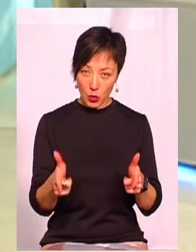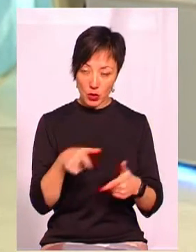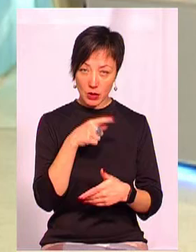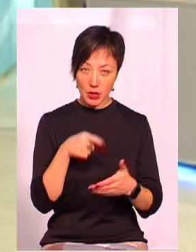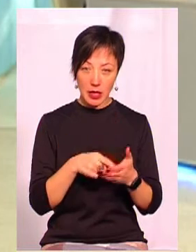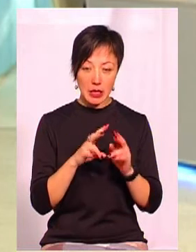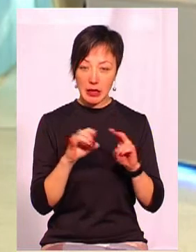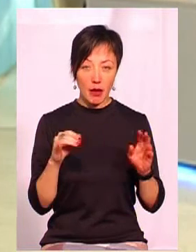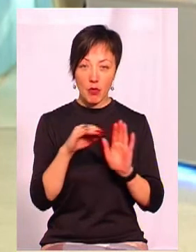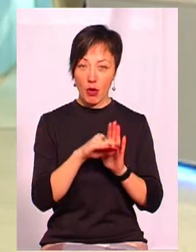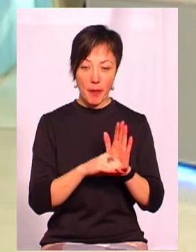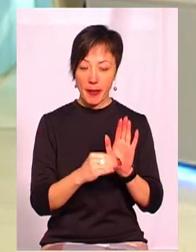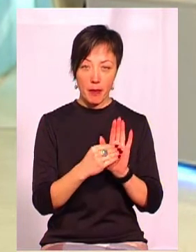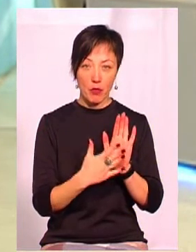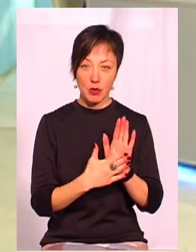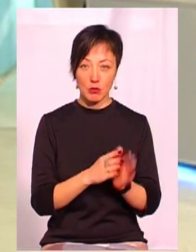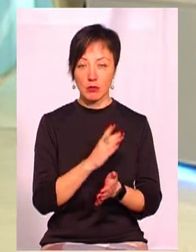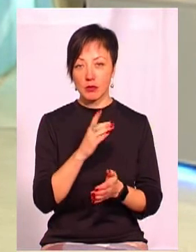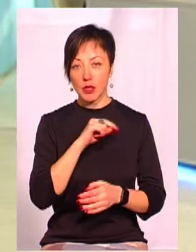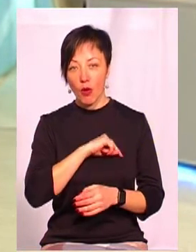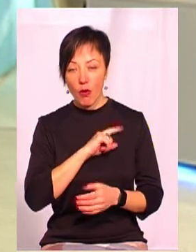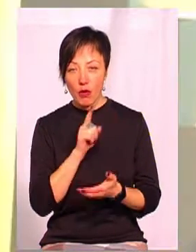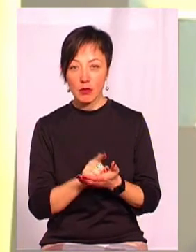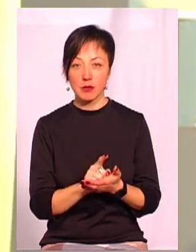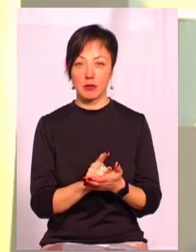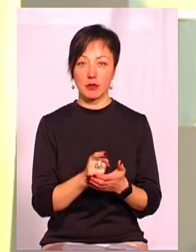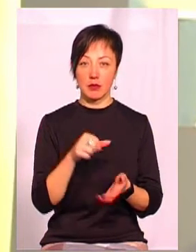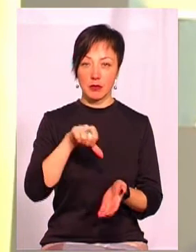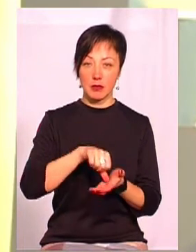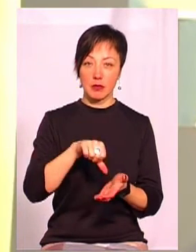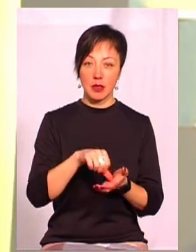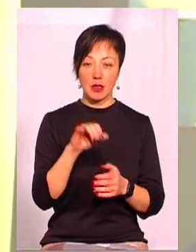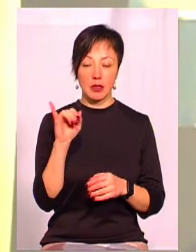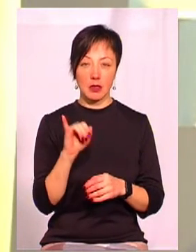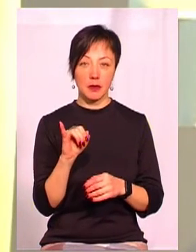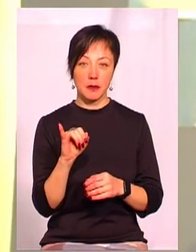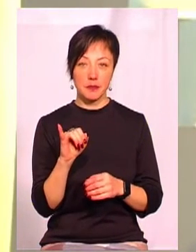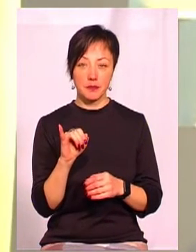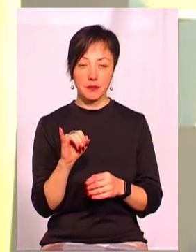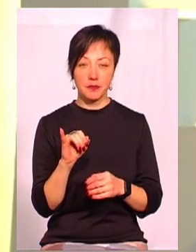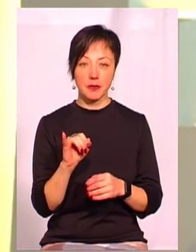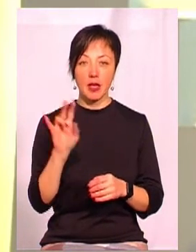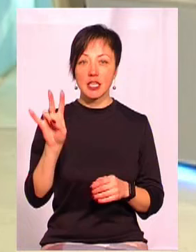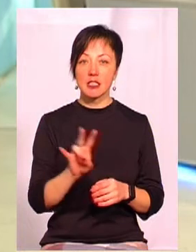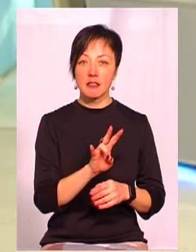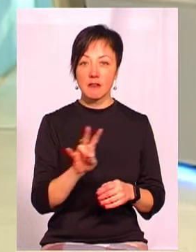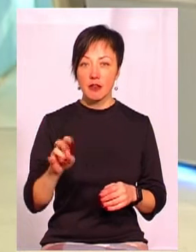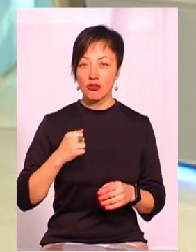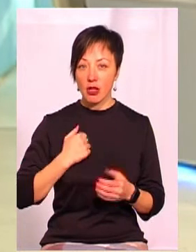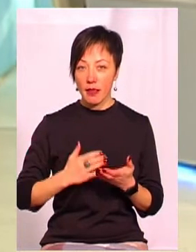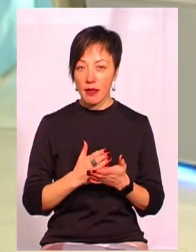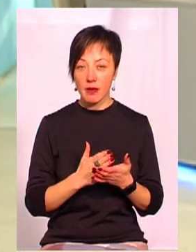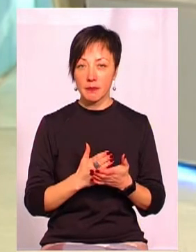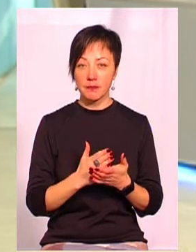згоди? Ніде в програмах не прописано, там, що і психолог має брати участь, і священик, наприклад. Я